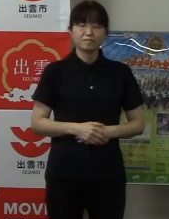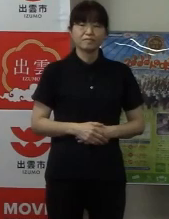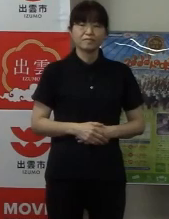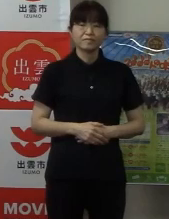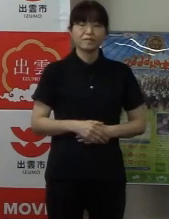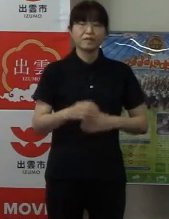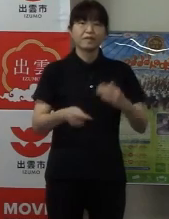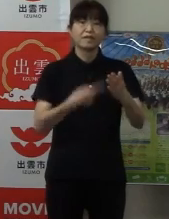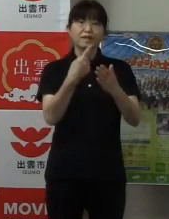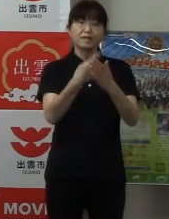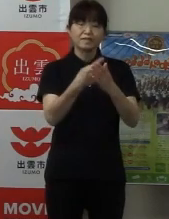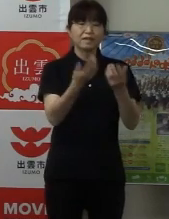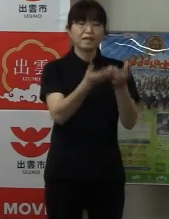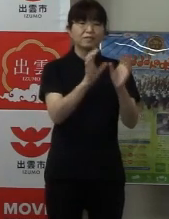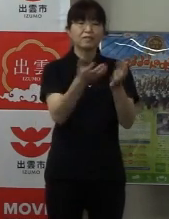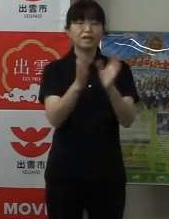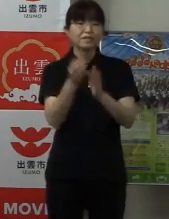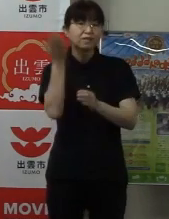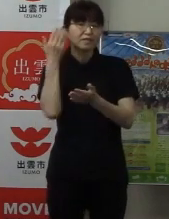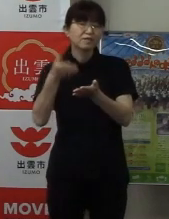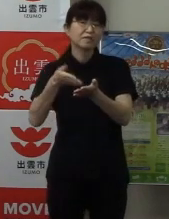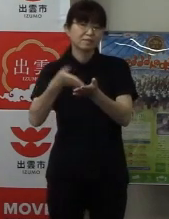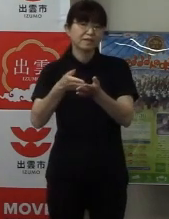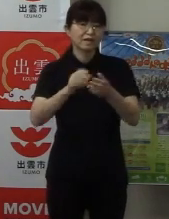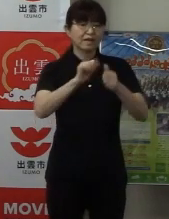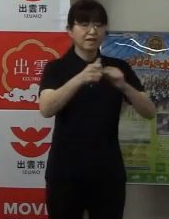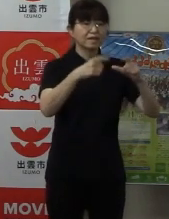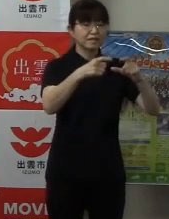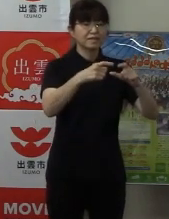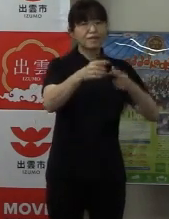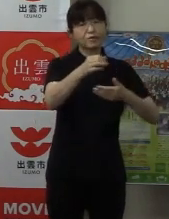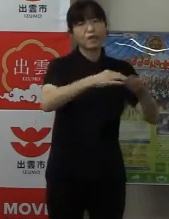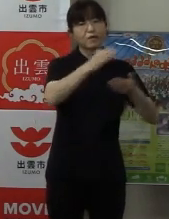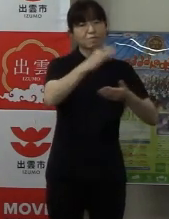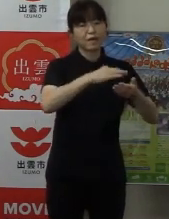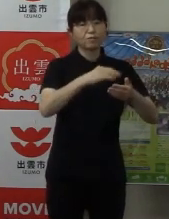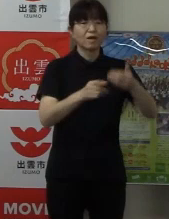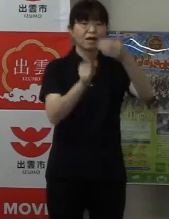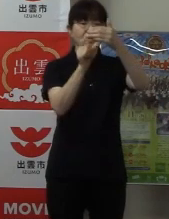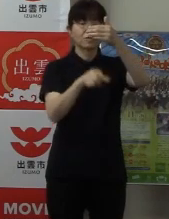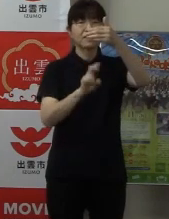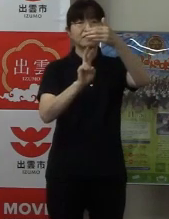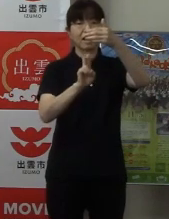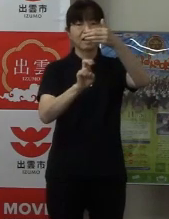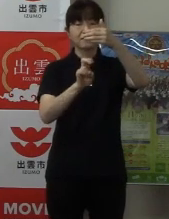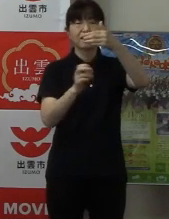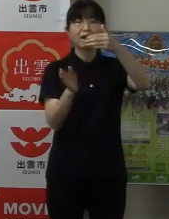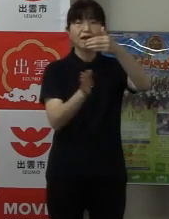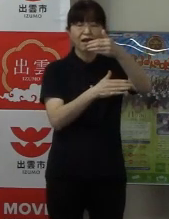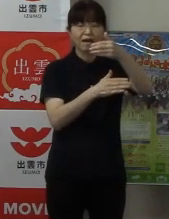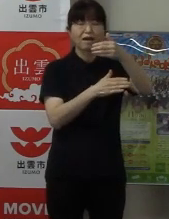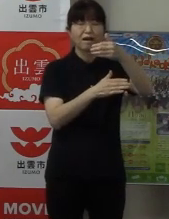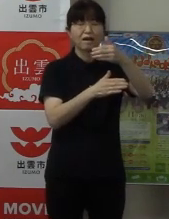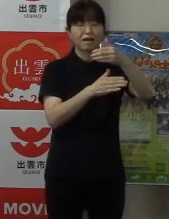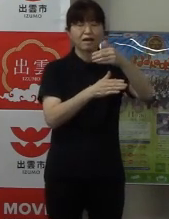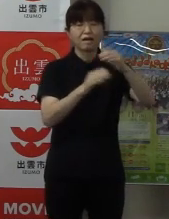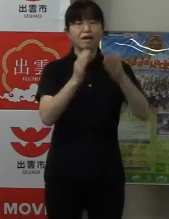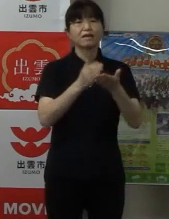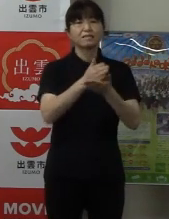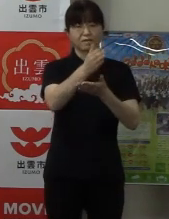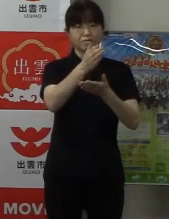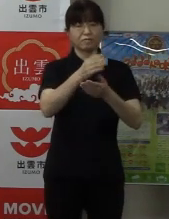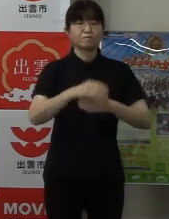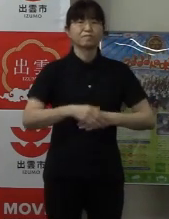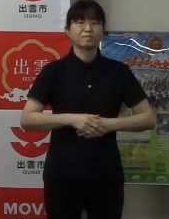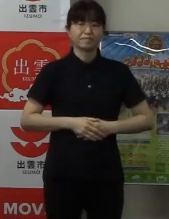参加団体は先ほど申し上げました。あとチケット販売でありますが、これは9月20日から、始めてまいります。